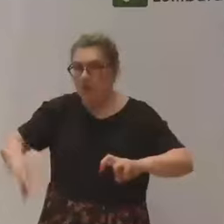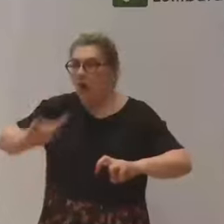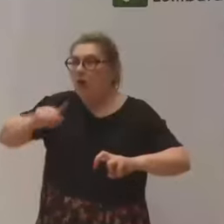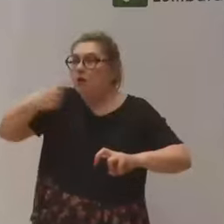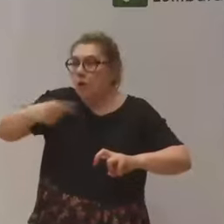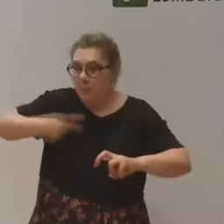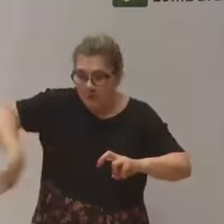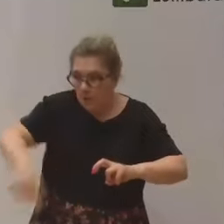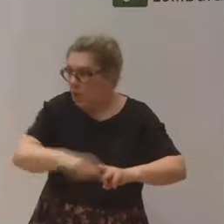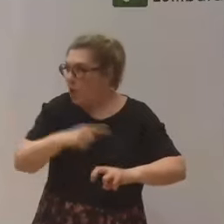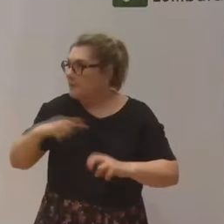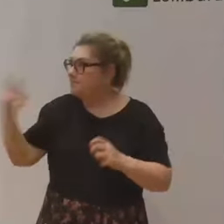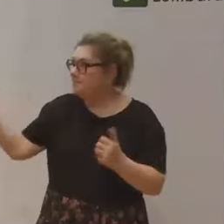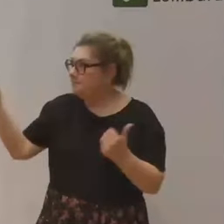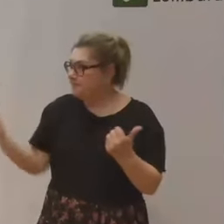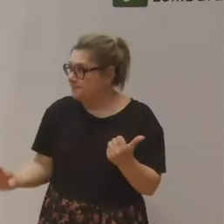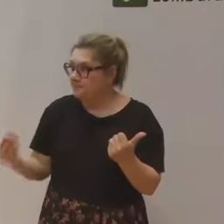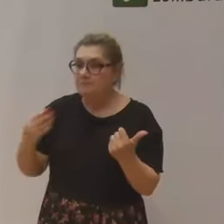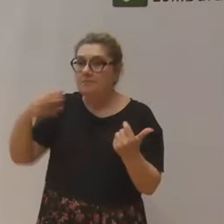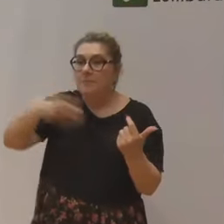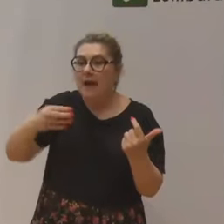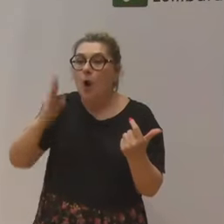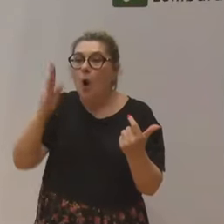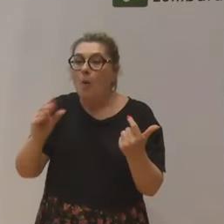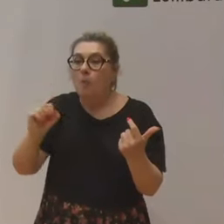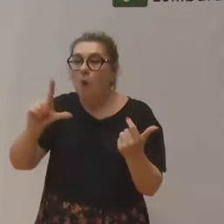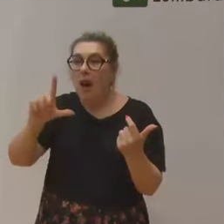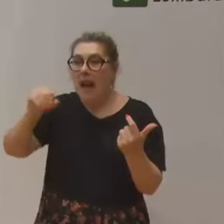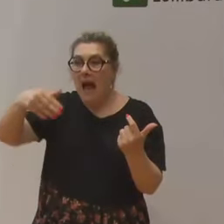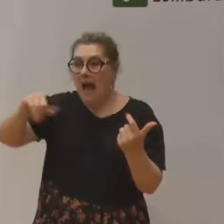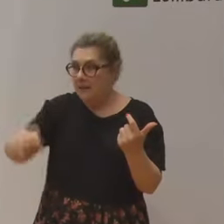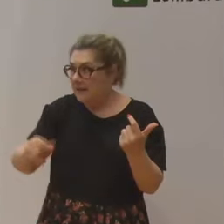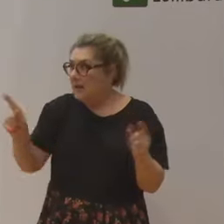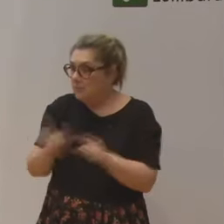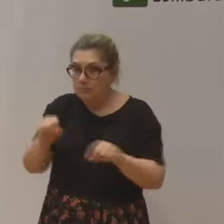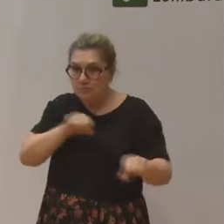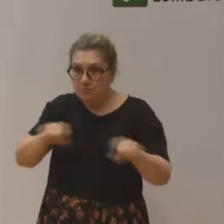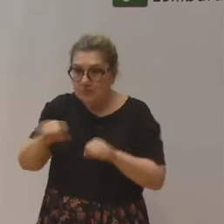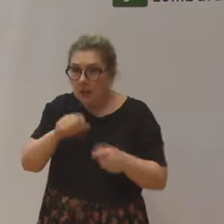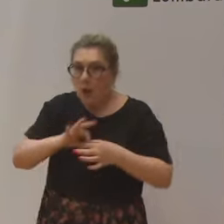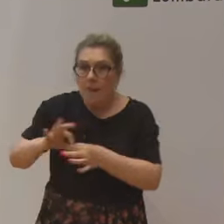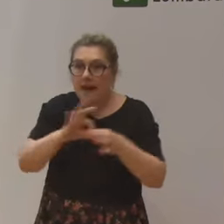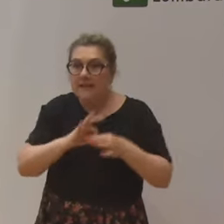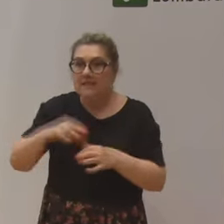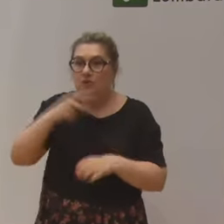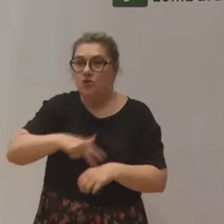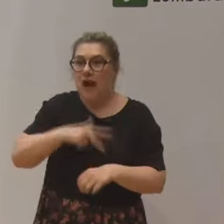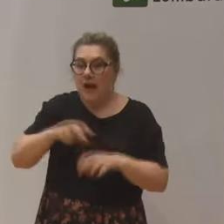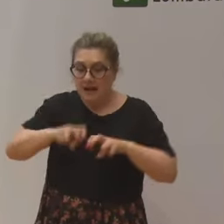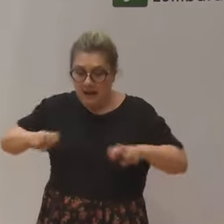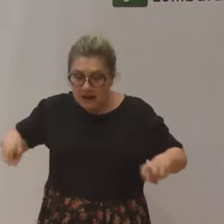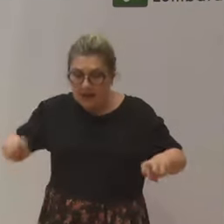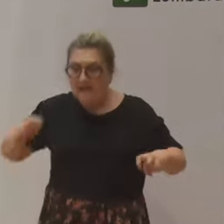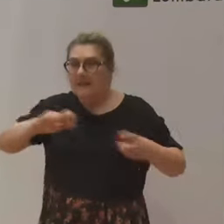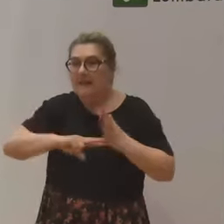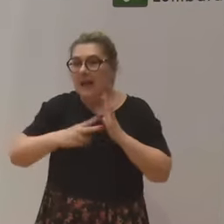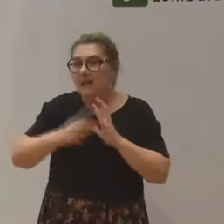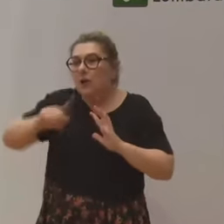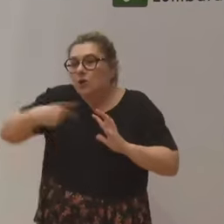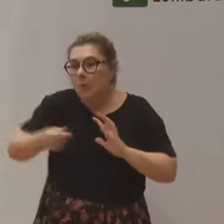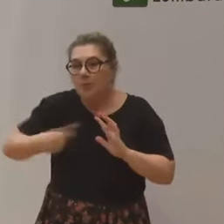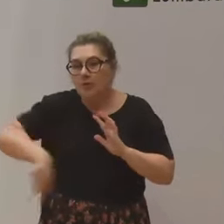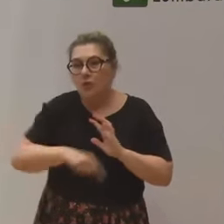di noi, eccolo qua, e Marco Bollani, direttore Come Noi Cooperativa Sociale, membro del tavolo tecnico regionale sul dopo di